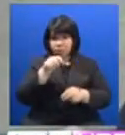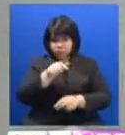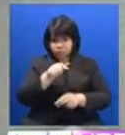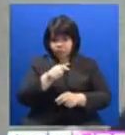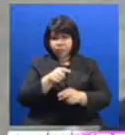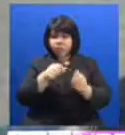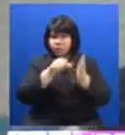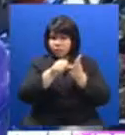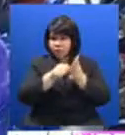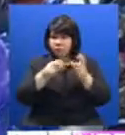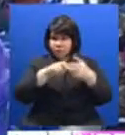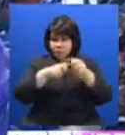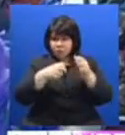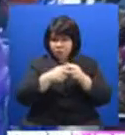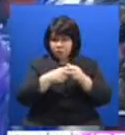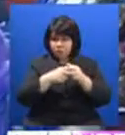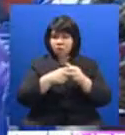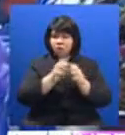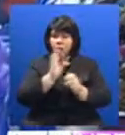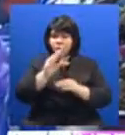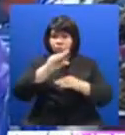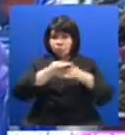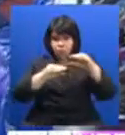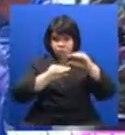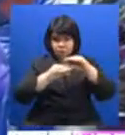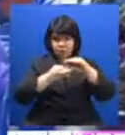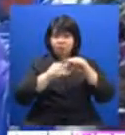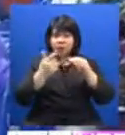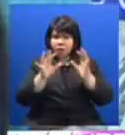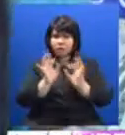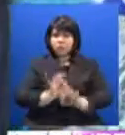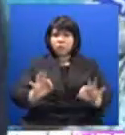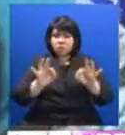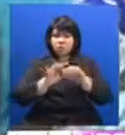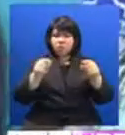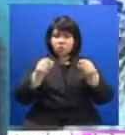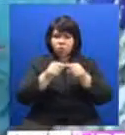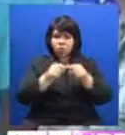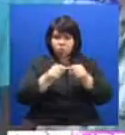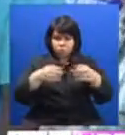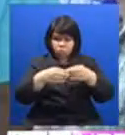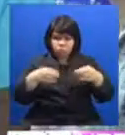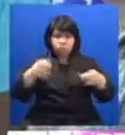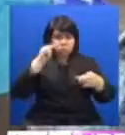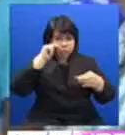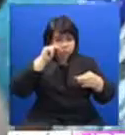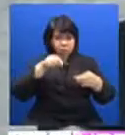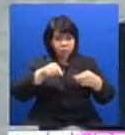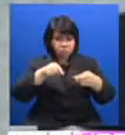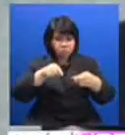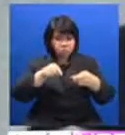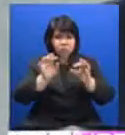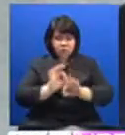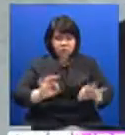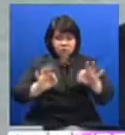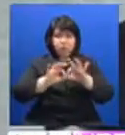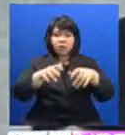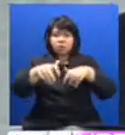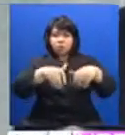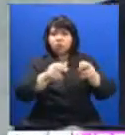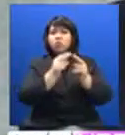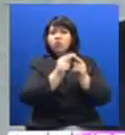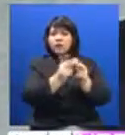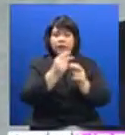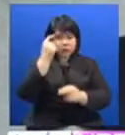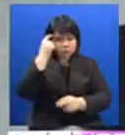ดำเนินการแก้ไขข้อบกพร่องของโครงการโดยเฉพาะระบบท่อส่งน้ำให้เป็นไปตามมติประชาคมหมู่บ้านและให้